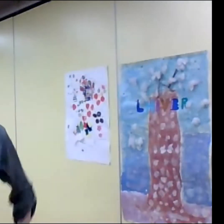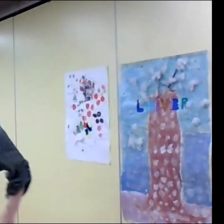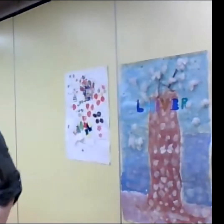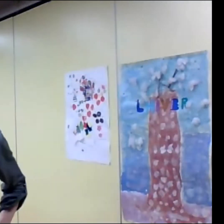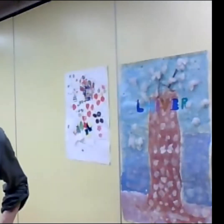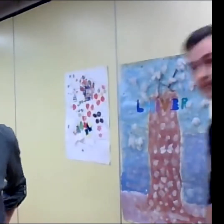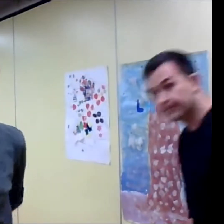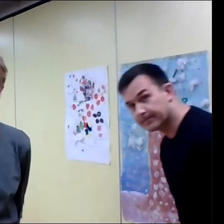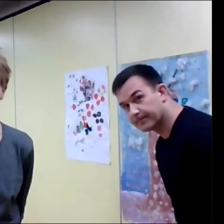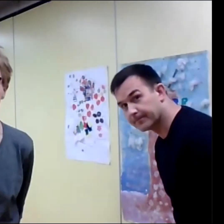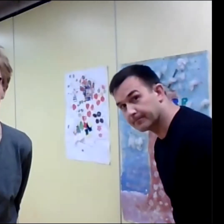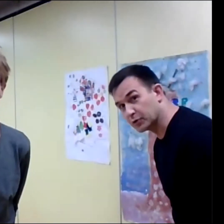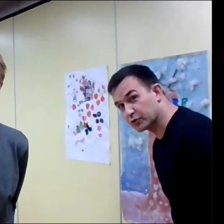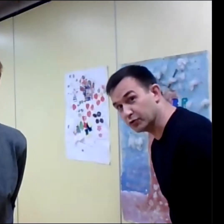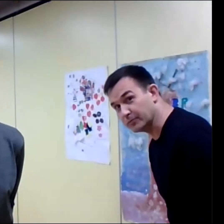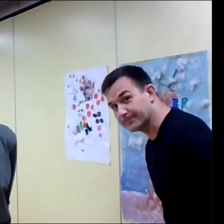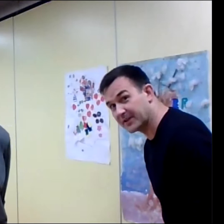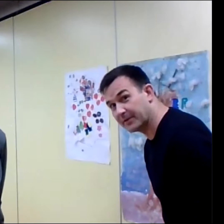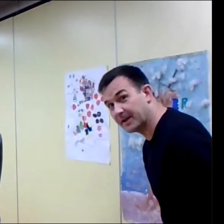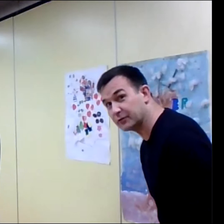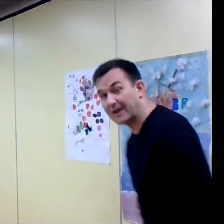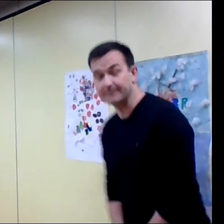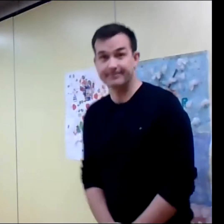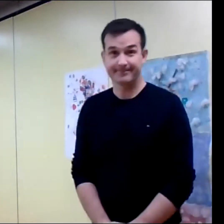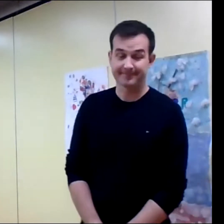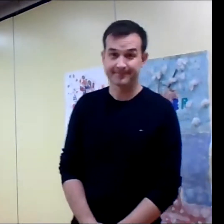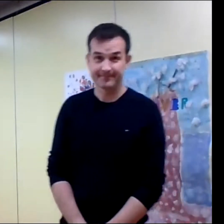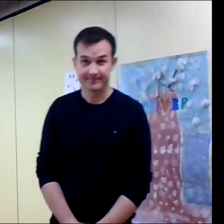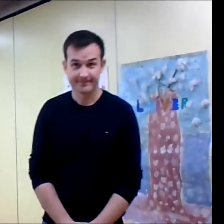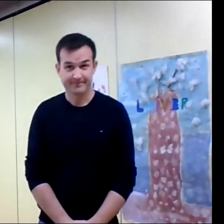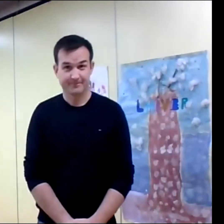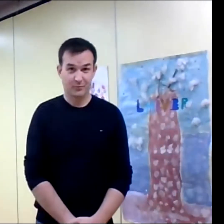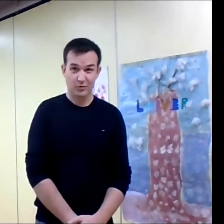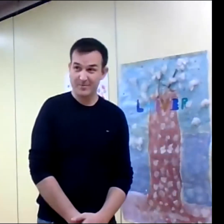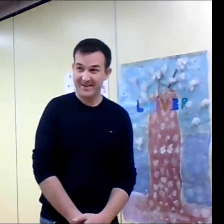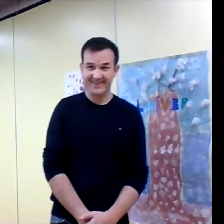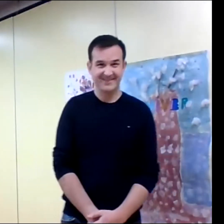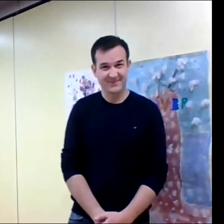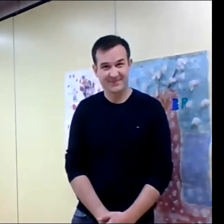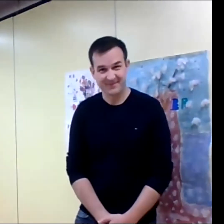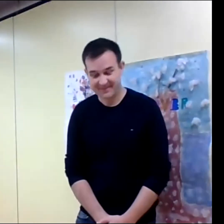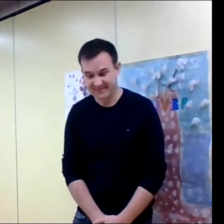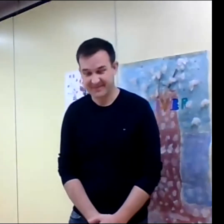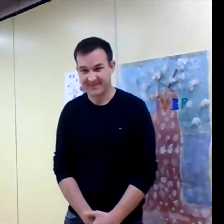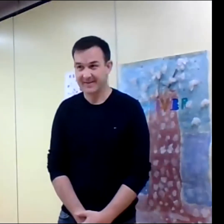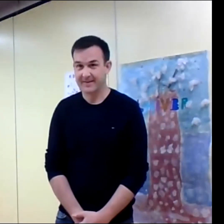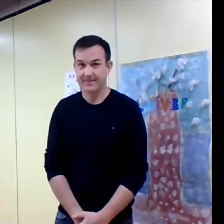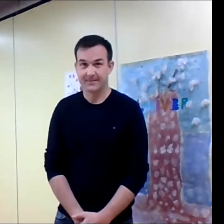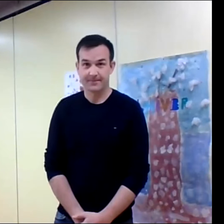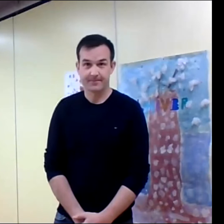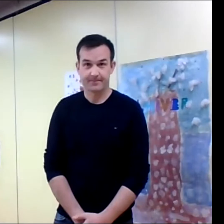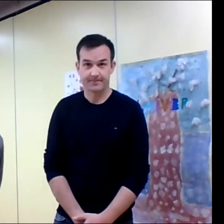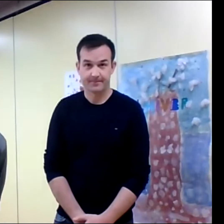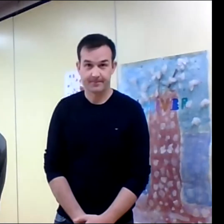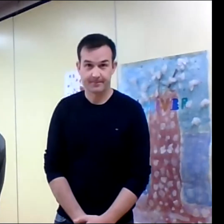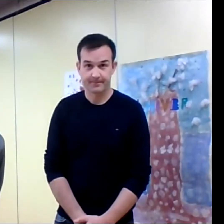Bonjour, ça va bien? Bonjour, ça va bien et toi? Bonjour Jean-Baptiste. Bonjour Marianne. Alors, est-ce que tu